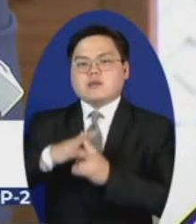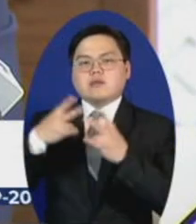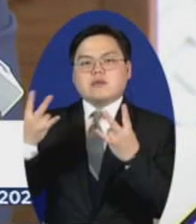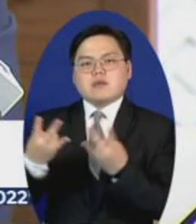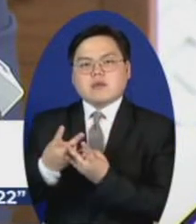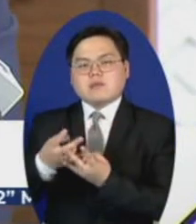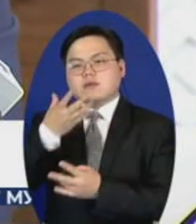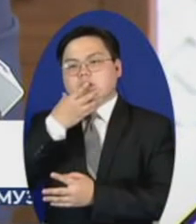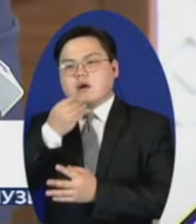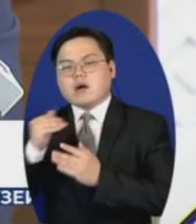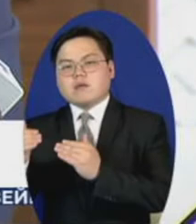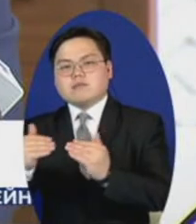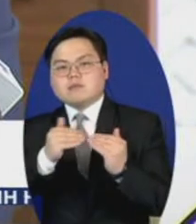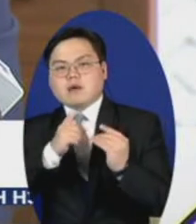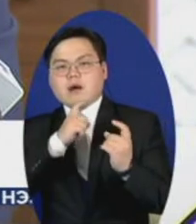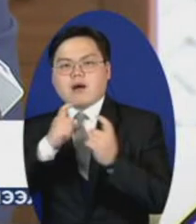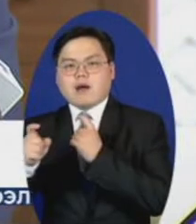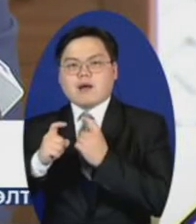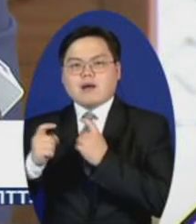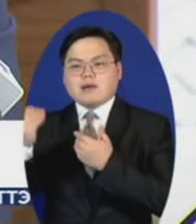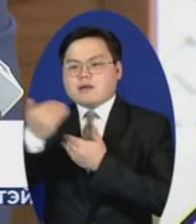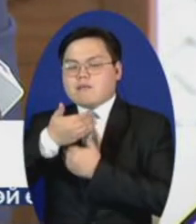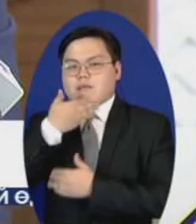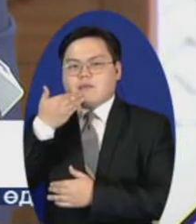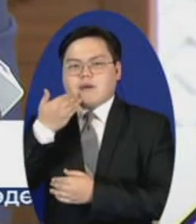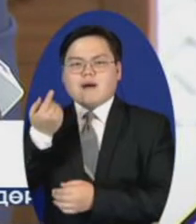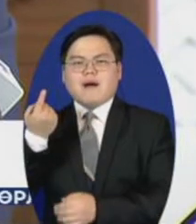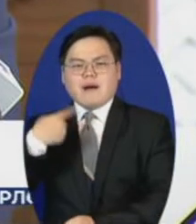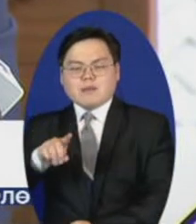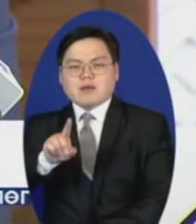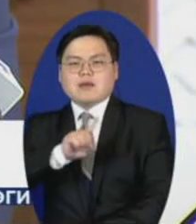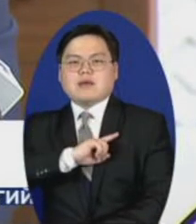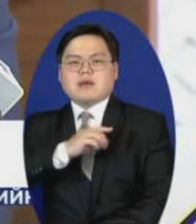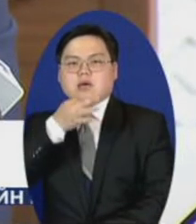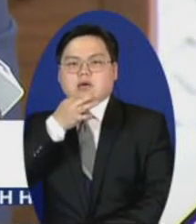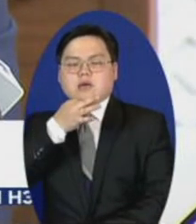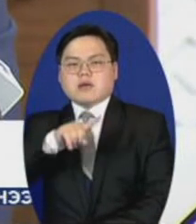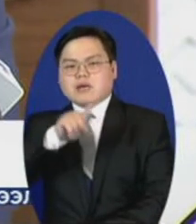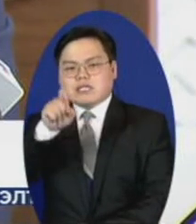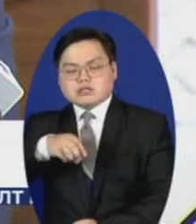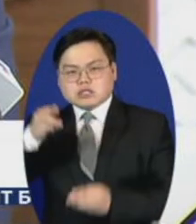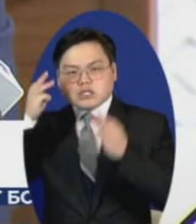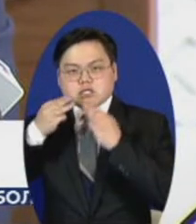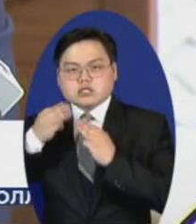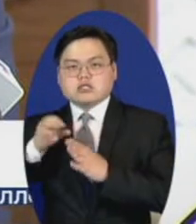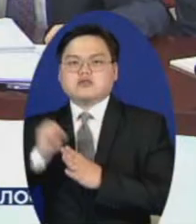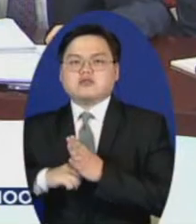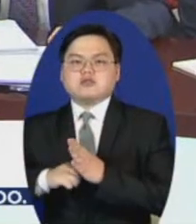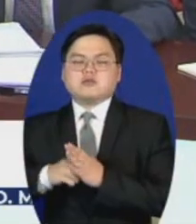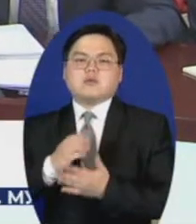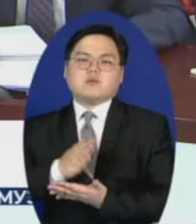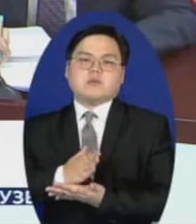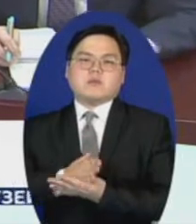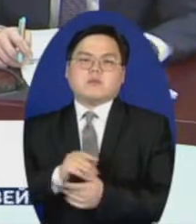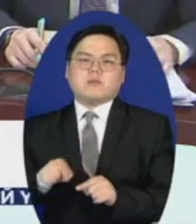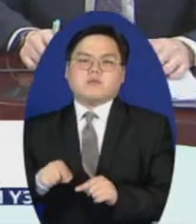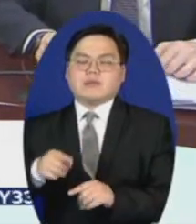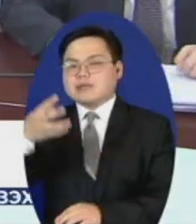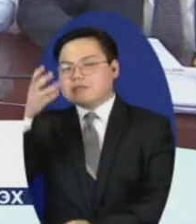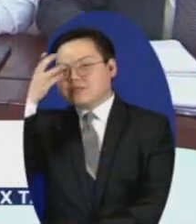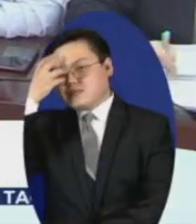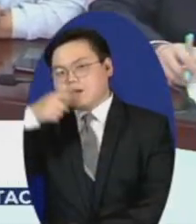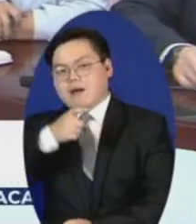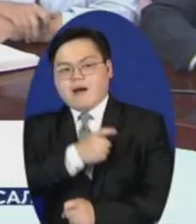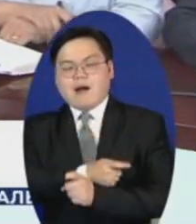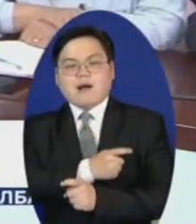ижил тэнцүү хэмжээнд харилцаанд орох хамгийн энгийн хэлбрээсээ эхэлж энэ асуудлууд шийдвэрлэгдэж байх ёстой. Засгийн газраас